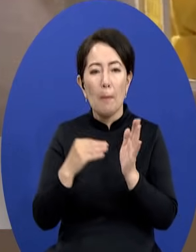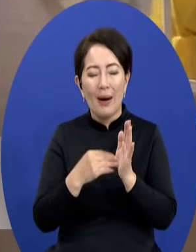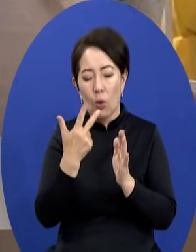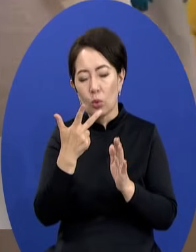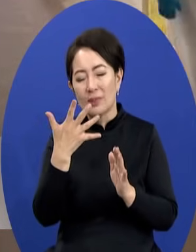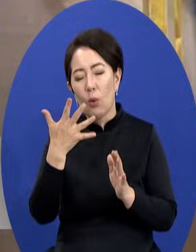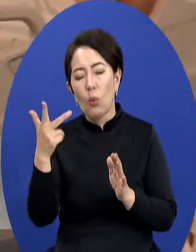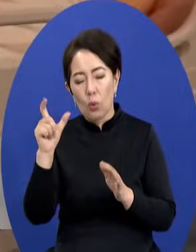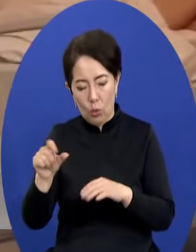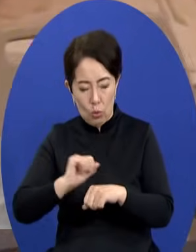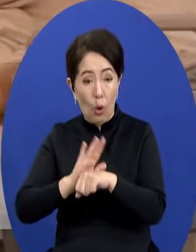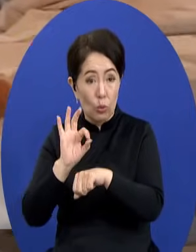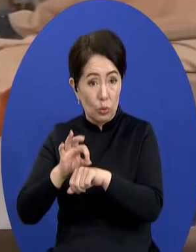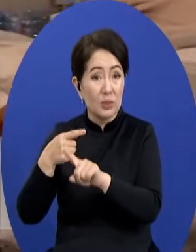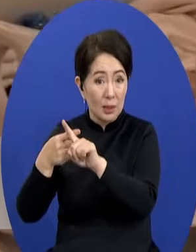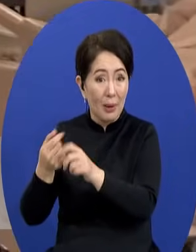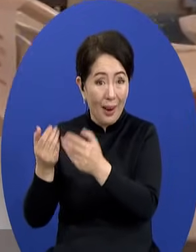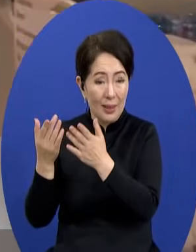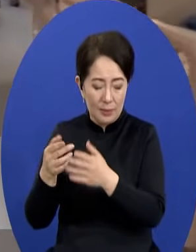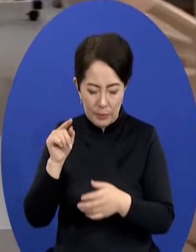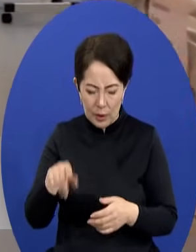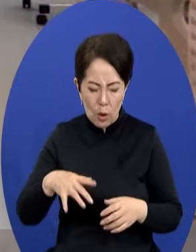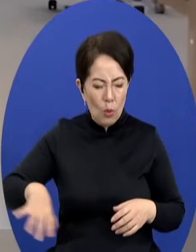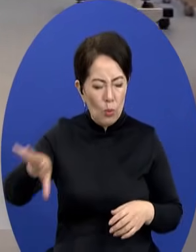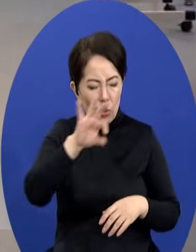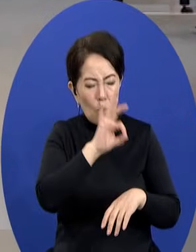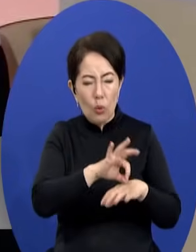24353 халдварын тохиолдол бүртгэгдсэнээр нийт халдвар авахсан тоо